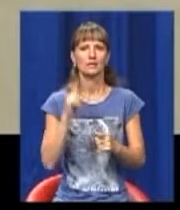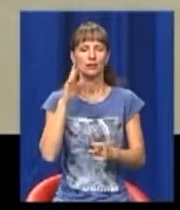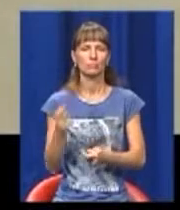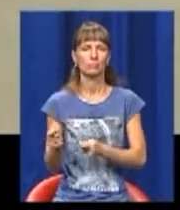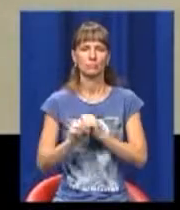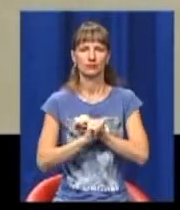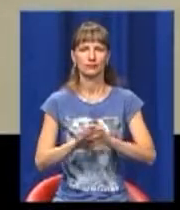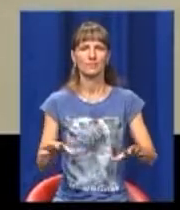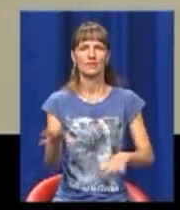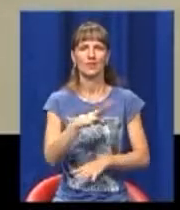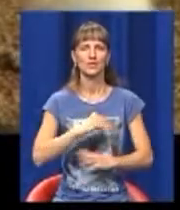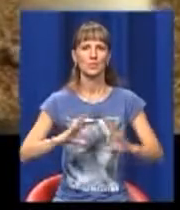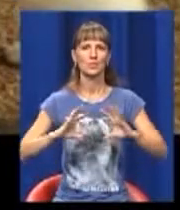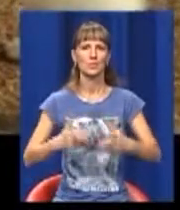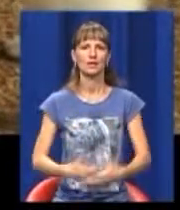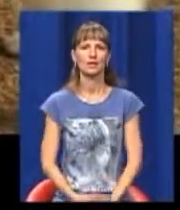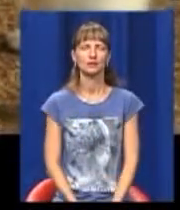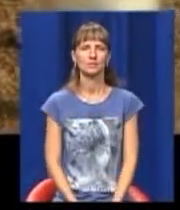всьому світу.